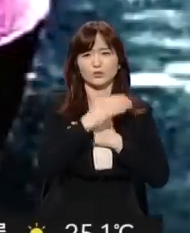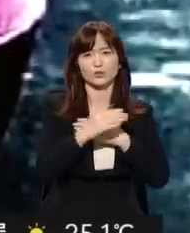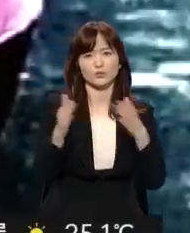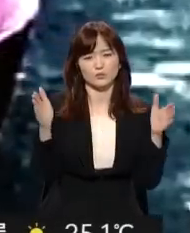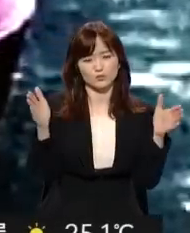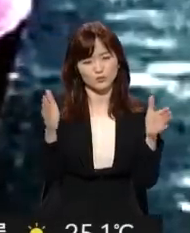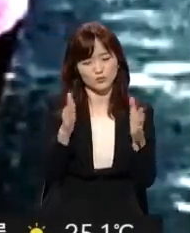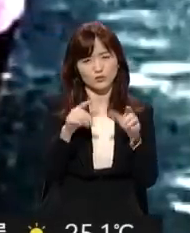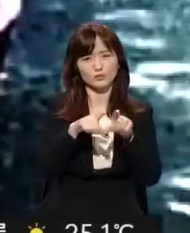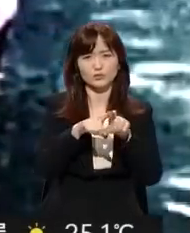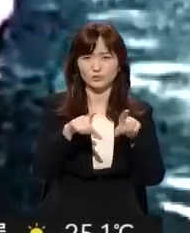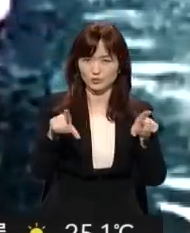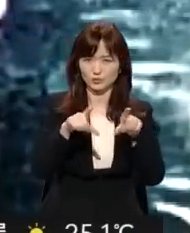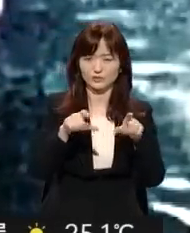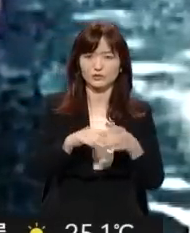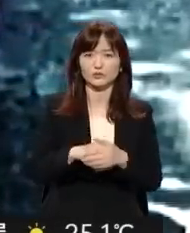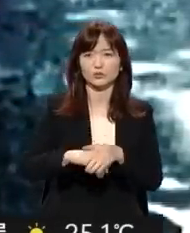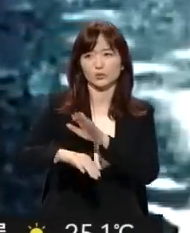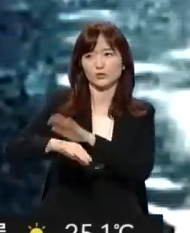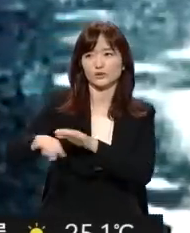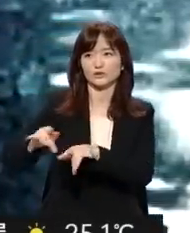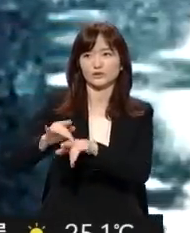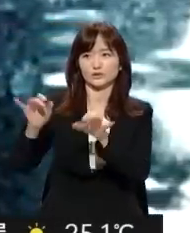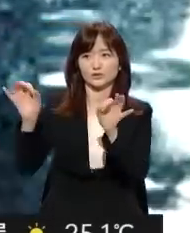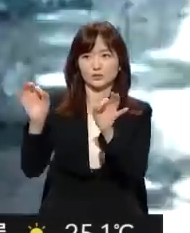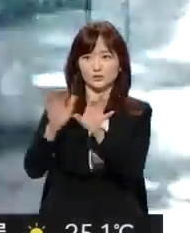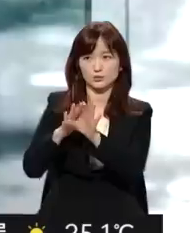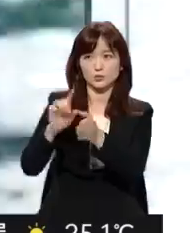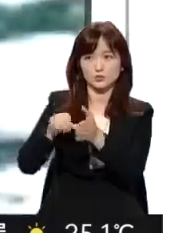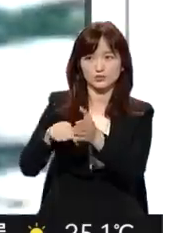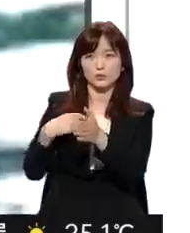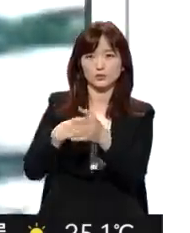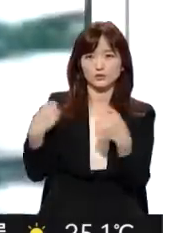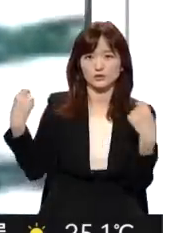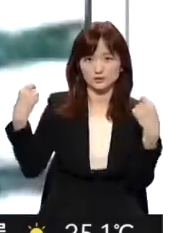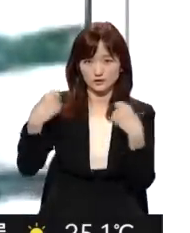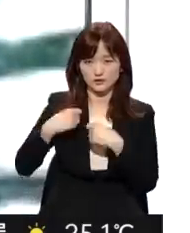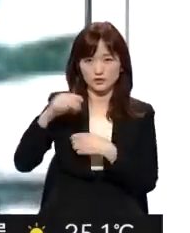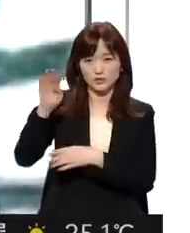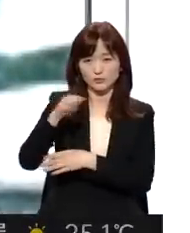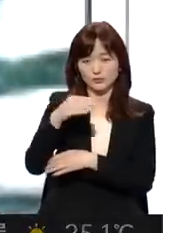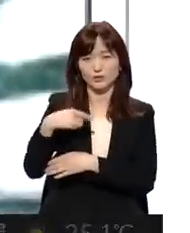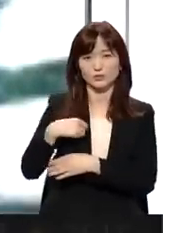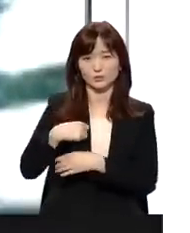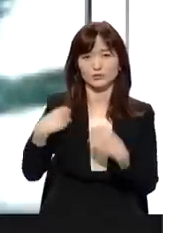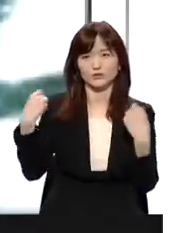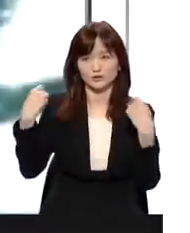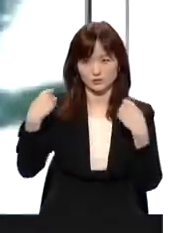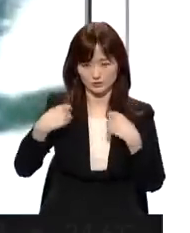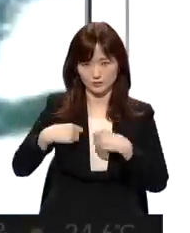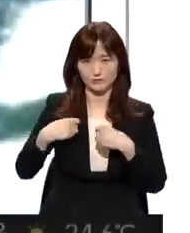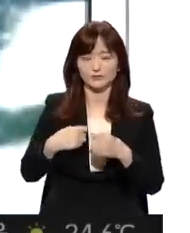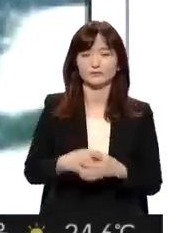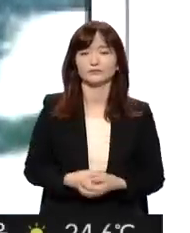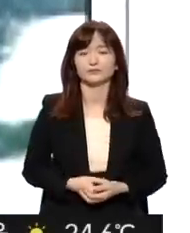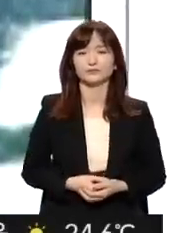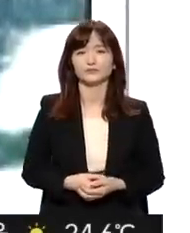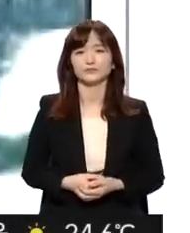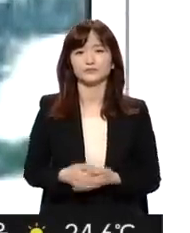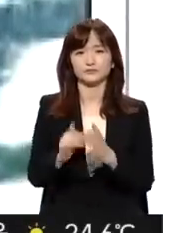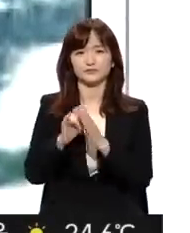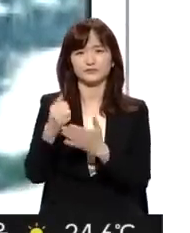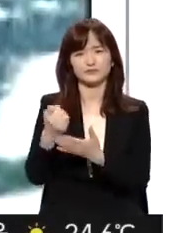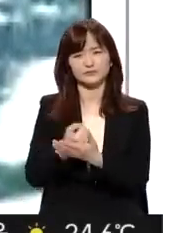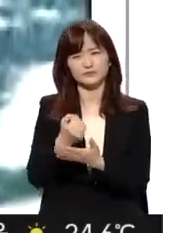자, 오른쪽은 실종 당시 모습이고요. 보라색 상의, 붉은색 하의를 입고 있는 상태였다고 합니다. 자, 일단